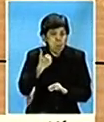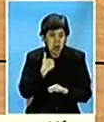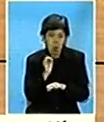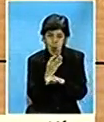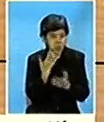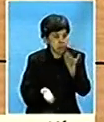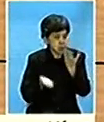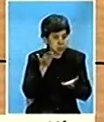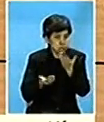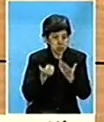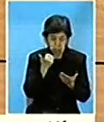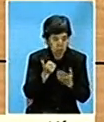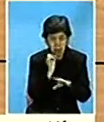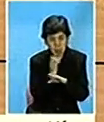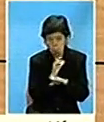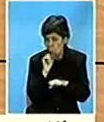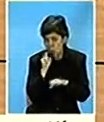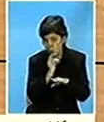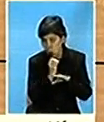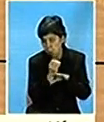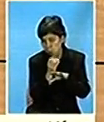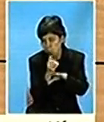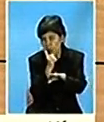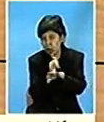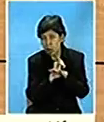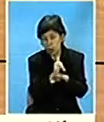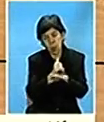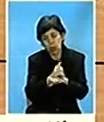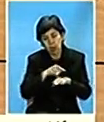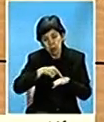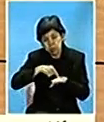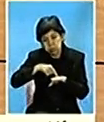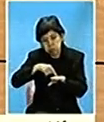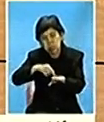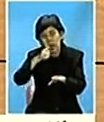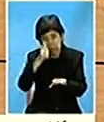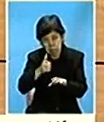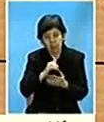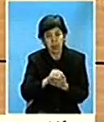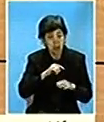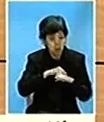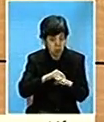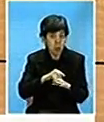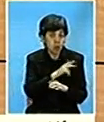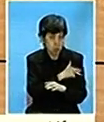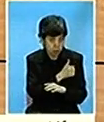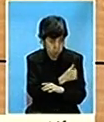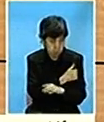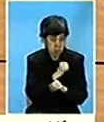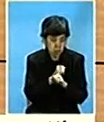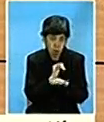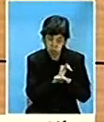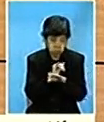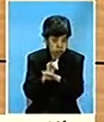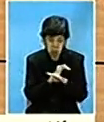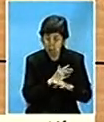างเพราะนั้นสามารถให้การช่วยเหลือผู้ป่วยได้ตลอดทางทั้งที่ไปรับรักษาพยาบาลและขนาดขนย้ายออก